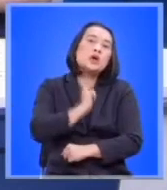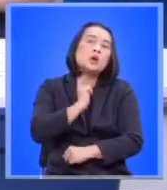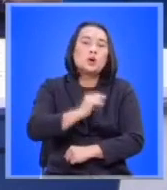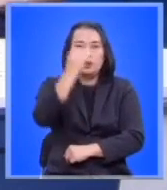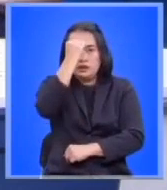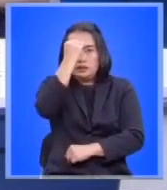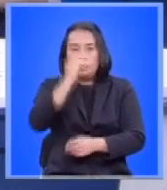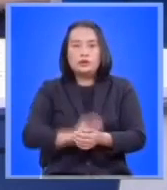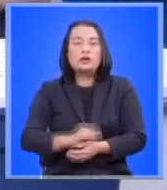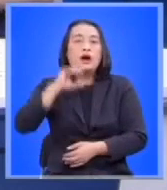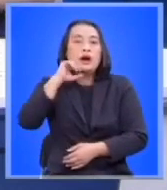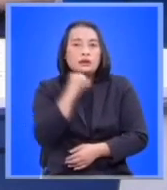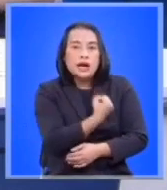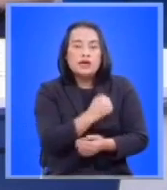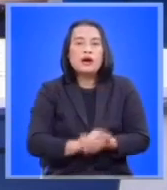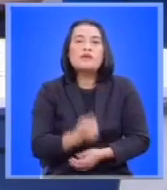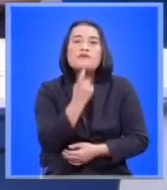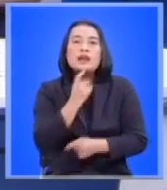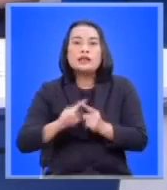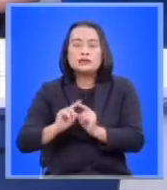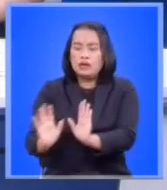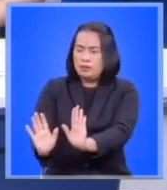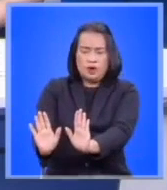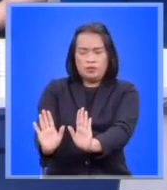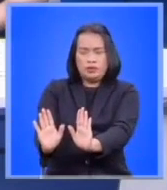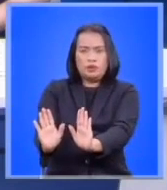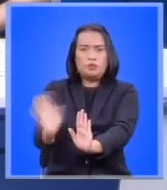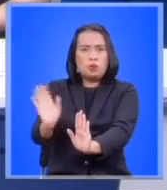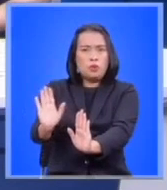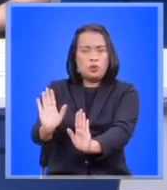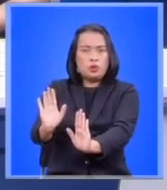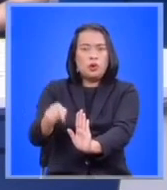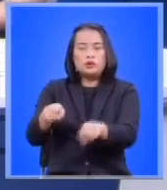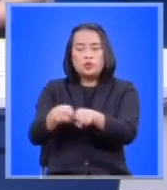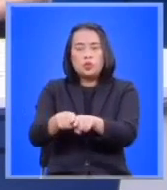ฟินแลนด์เนี่ยเขาปฏิเสธมาหมดเลยก็เกรงว่าจะเกิดเหตุการณ์ซ้ำรอยเหมือนที่ญี่ปุ่นนะคะ ครับผมคราวนี้